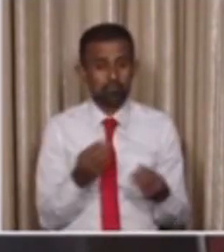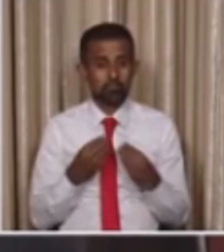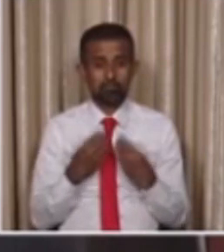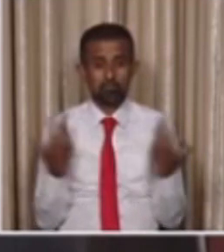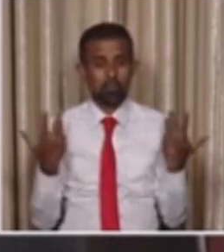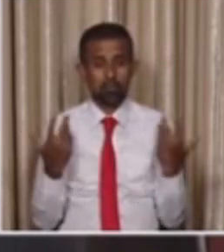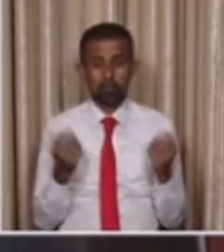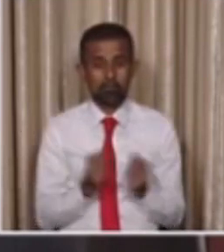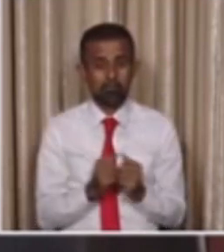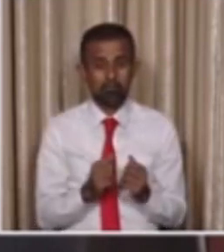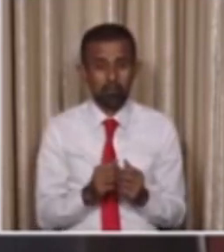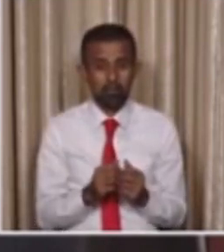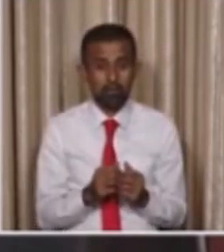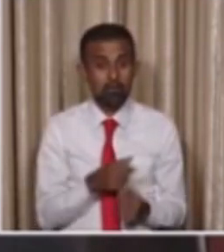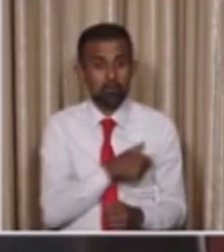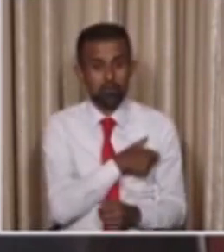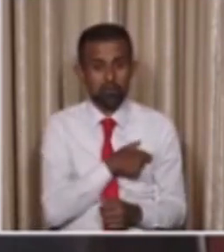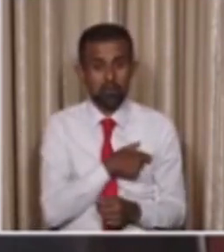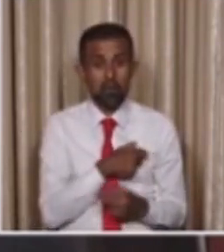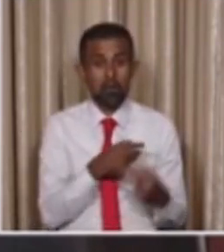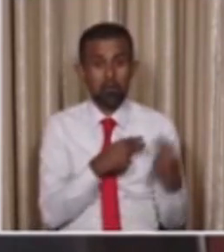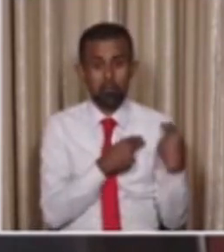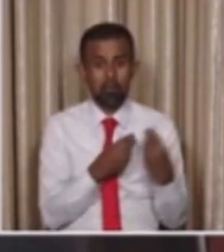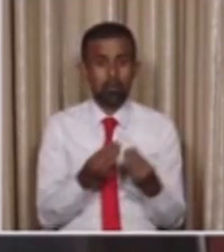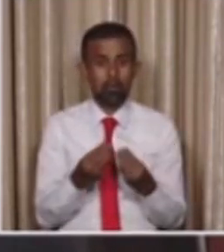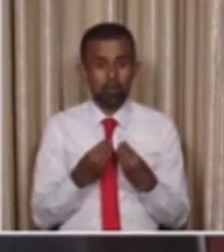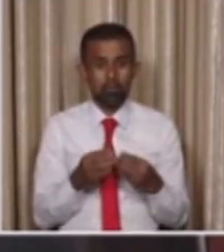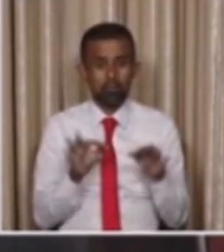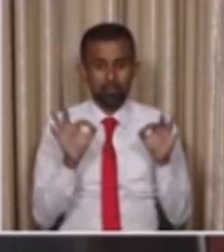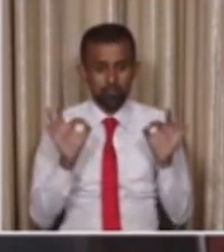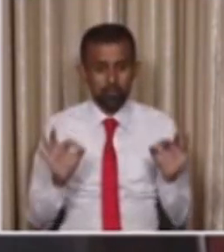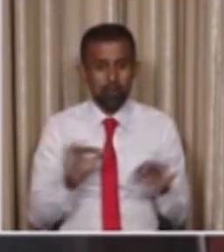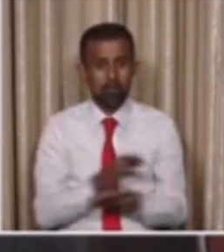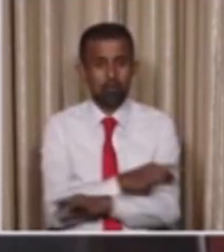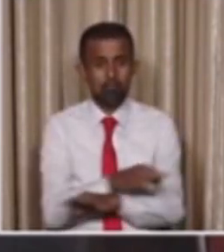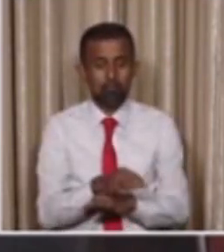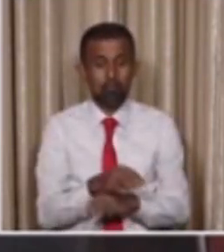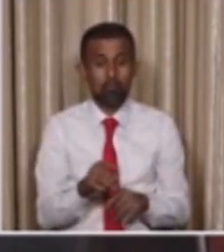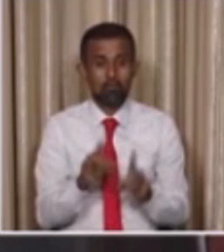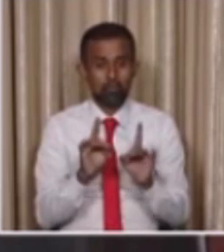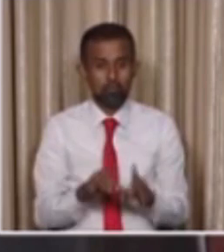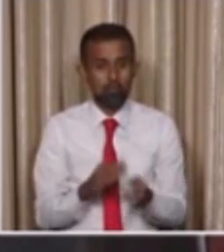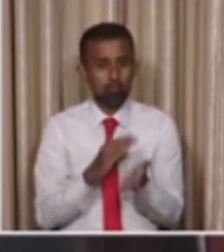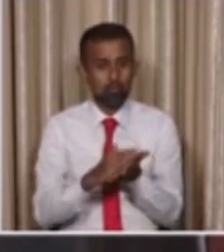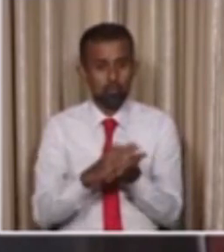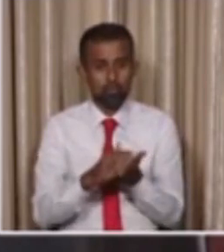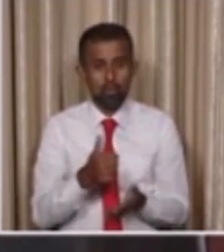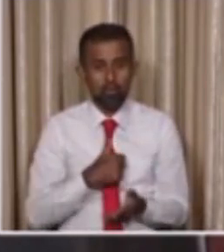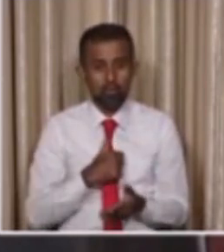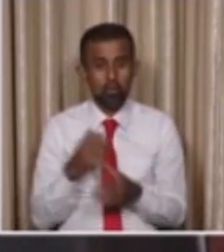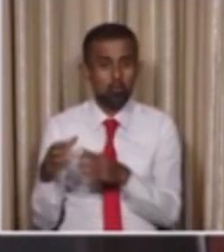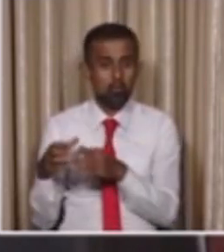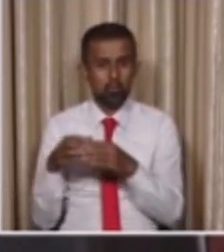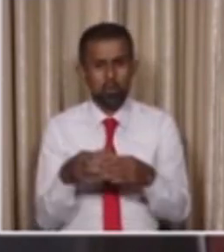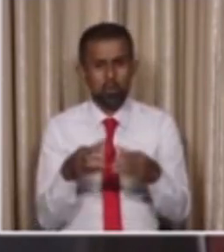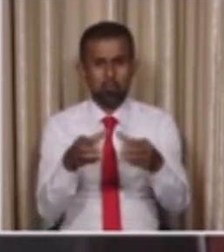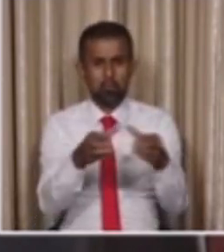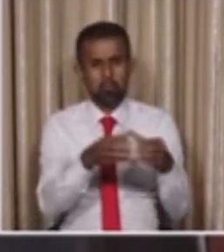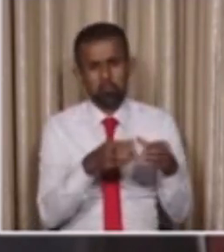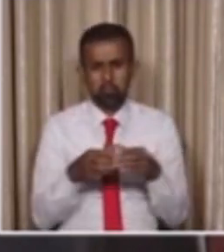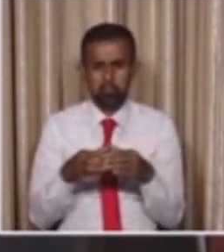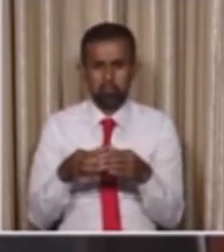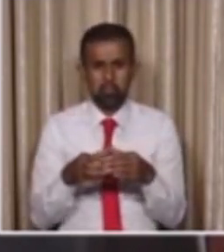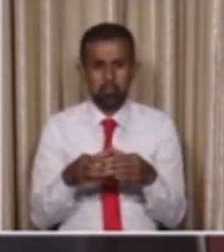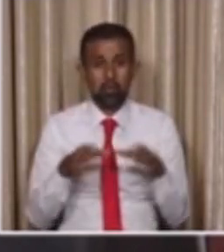වෙච්ච දේවල් නෙවෙයි. නායකයෙක් බාර අරගෙන හරි වැඩපිළිවෙලක් ඇතුව ඒ නායකයට උදව් කරන්න කැමති මිනිස්සු පිරිසක් විවිධ පක්ෂවල වෙන්න පුළුවන්.